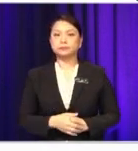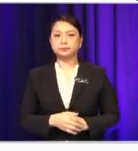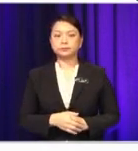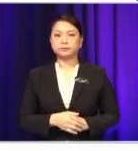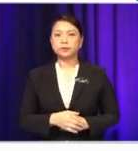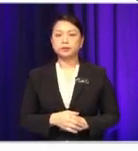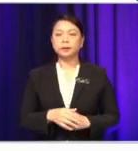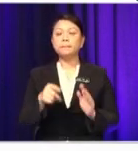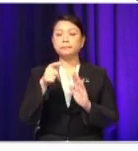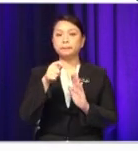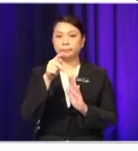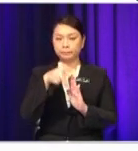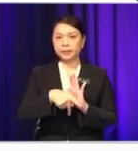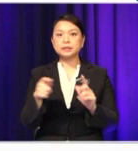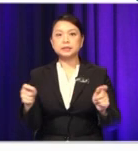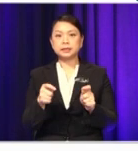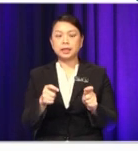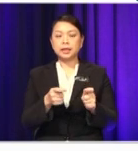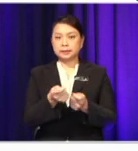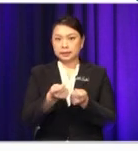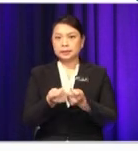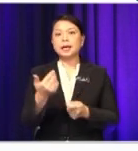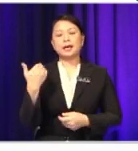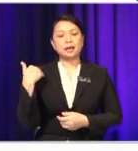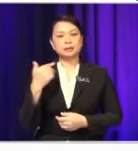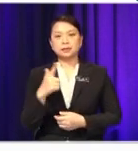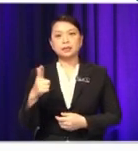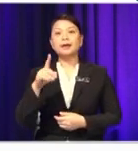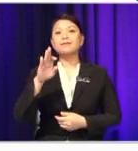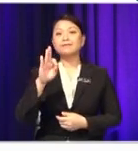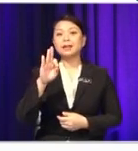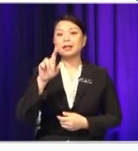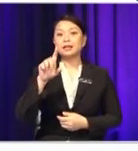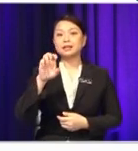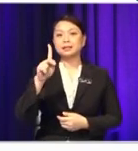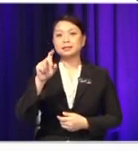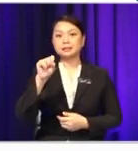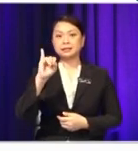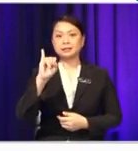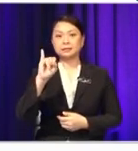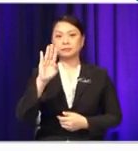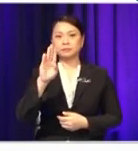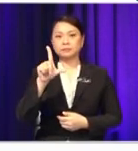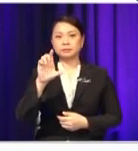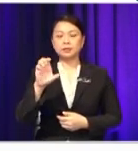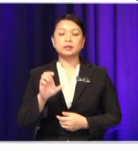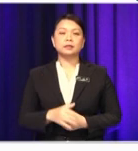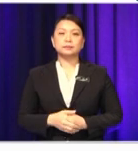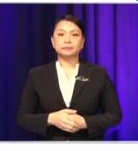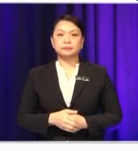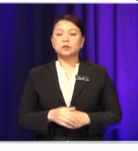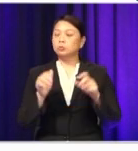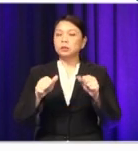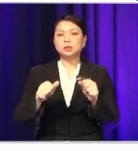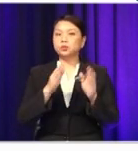ya, dalam tempoh yang ditetapkan oleh pihak kementerian. Jadi pihak sekolah boleh mengatur jadual dan sebagainya berdasarkan kepada keperluan dan